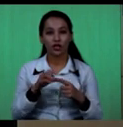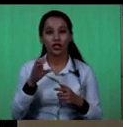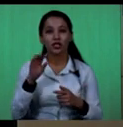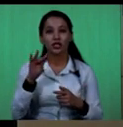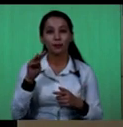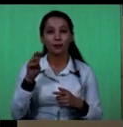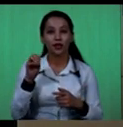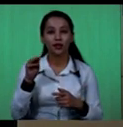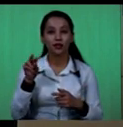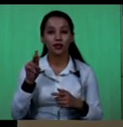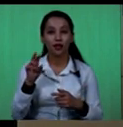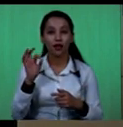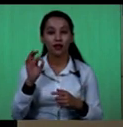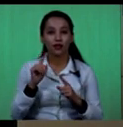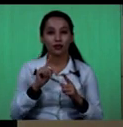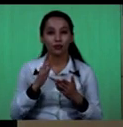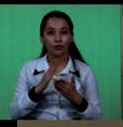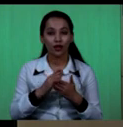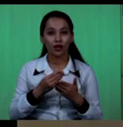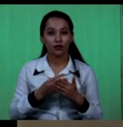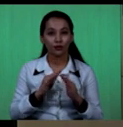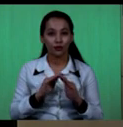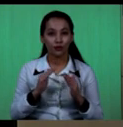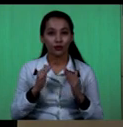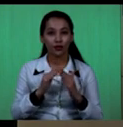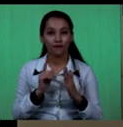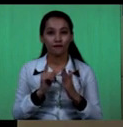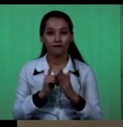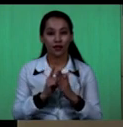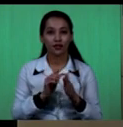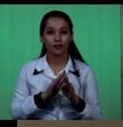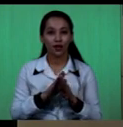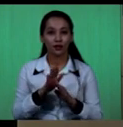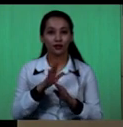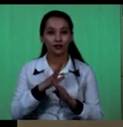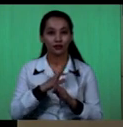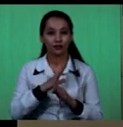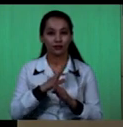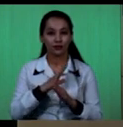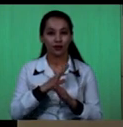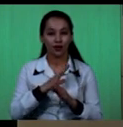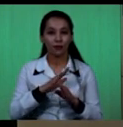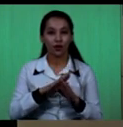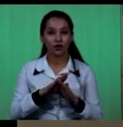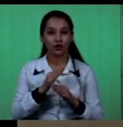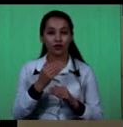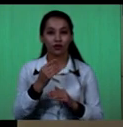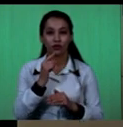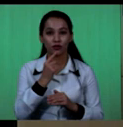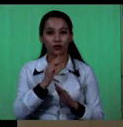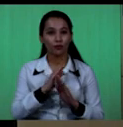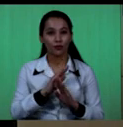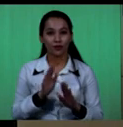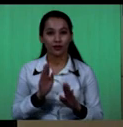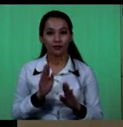haqida suhbatlashamiz. Aziz o'quvchilar, uyga berilgan vazifalarni bajardingizmi? Bajarishda sizda hech qanday